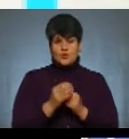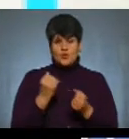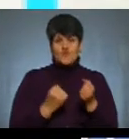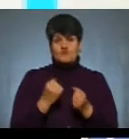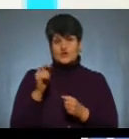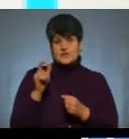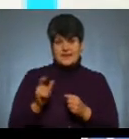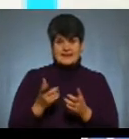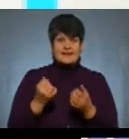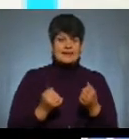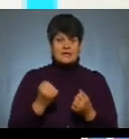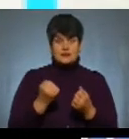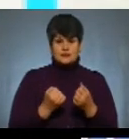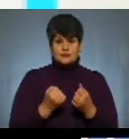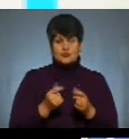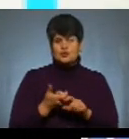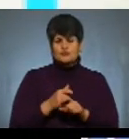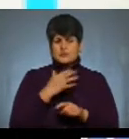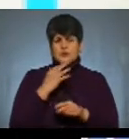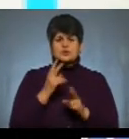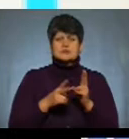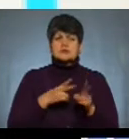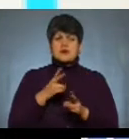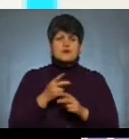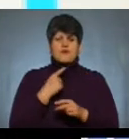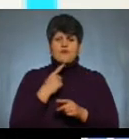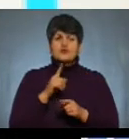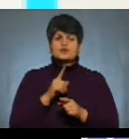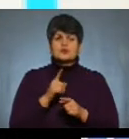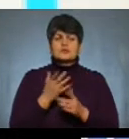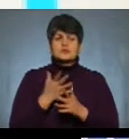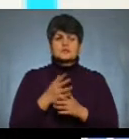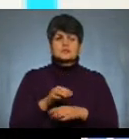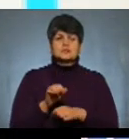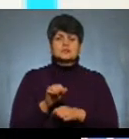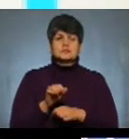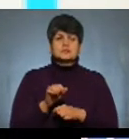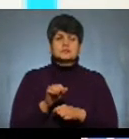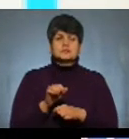того водія, який керує. Дуже зараз багато скарг, кажуть, що десь там